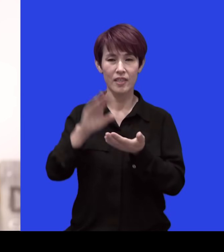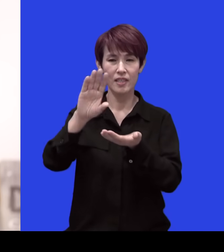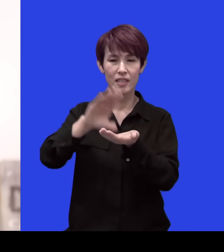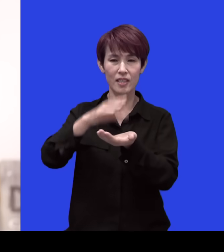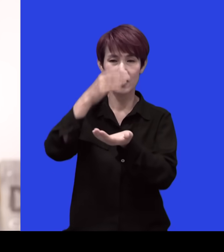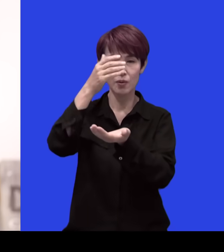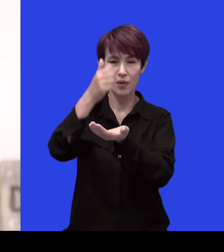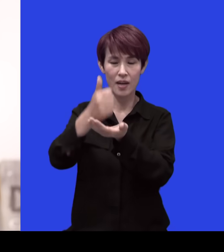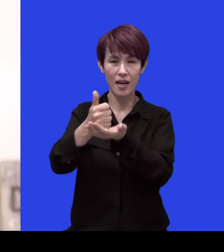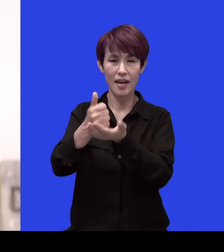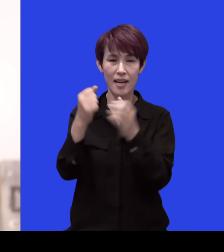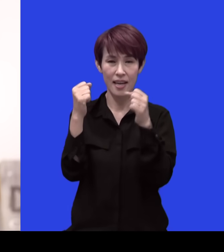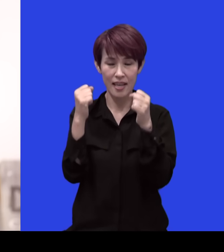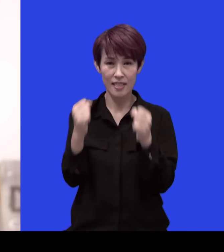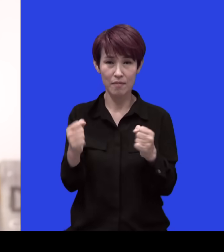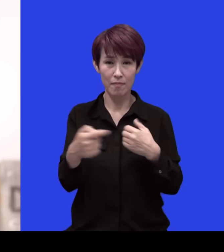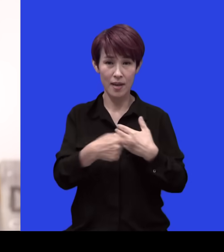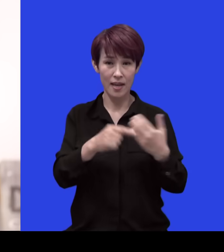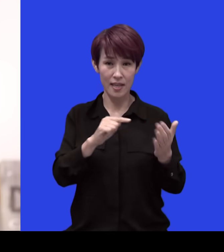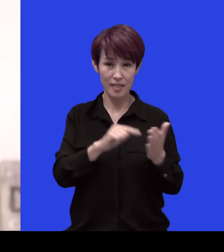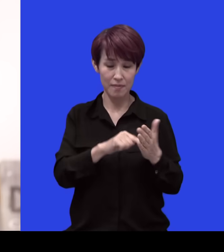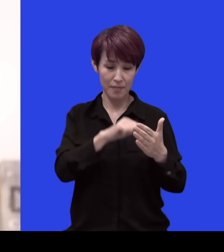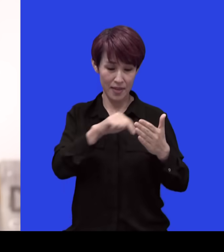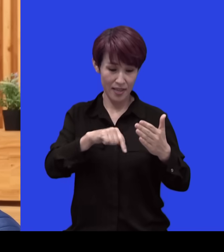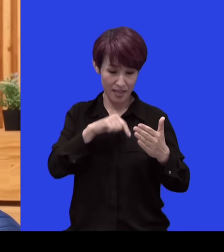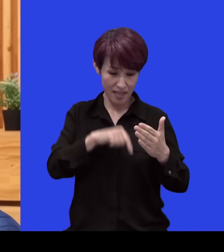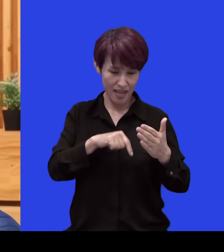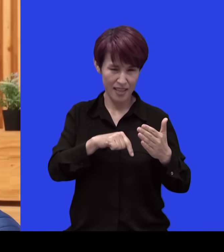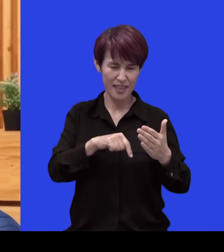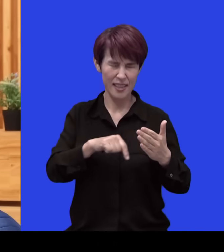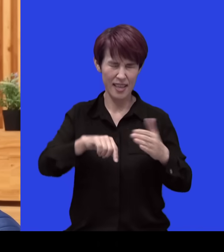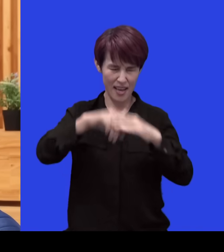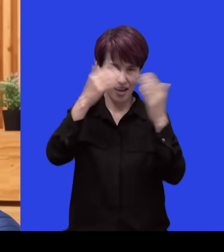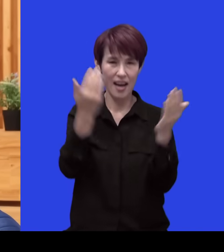그리스도가 계신 가슴마다 선교사다.